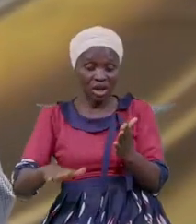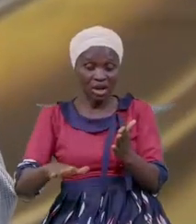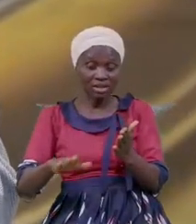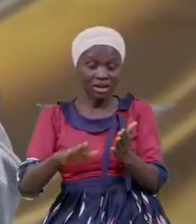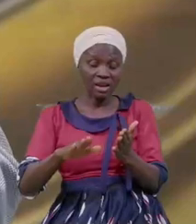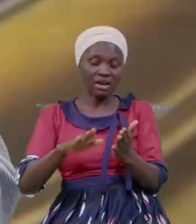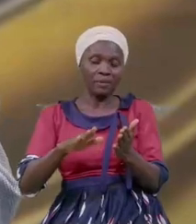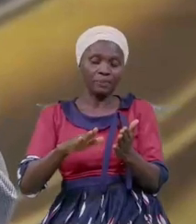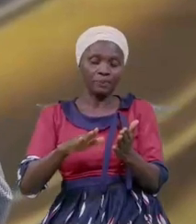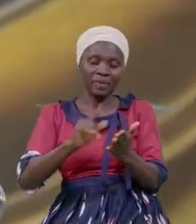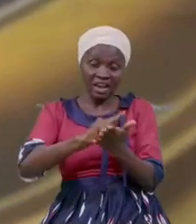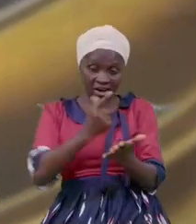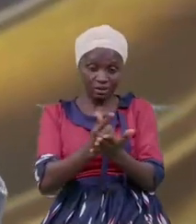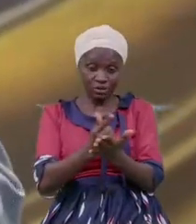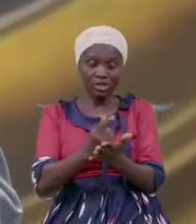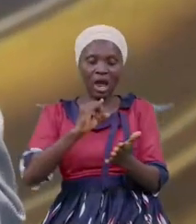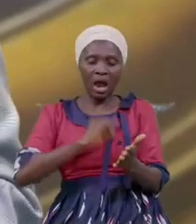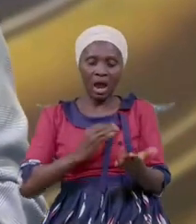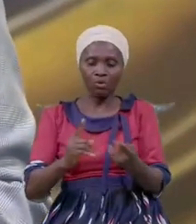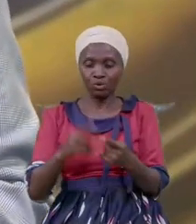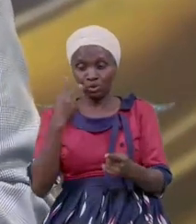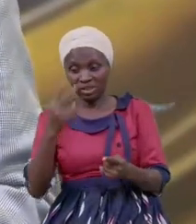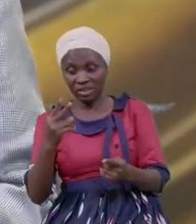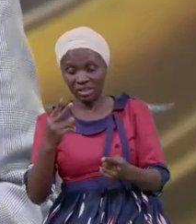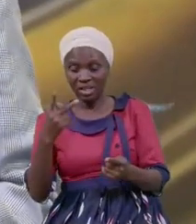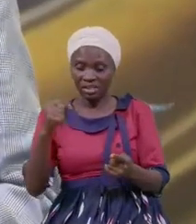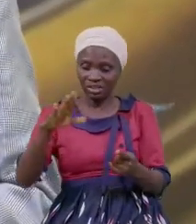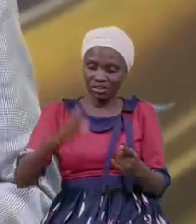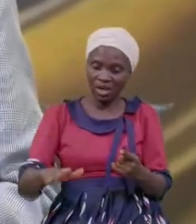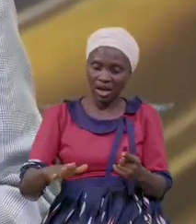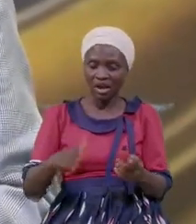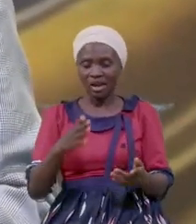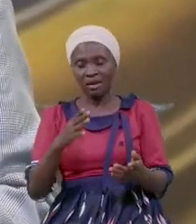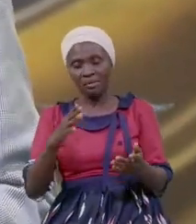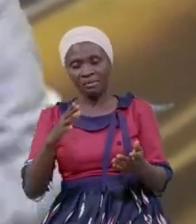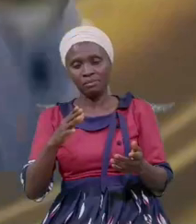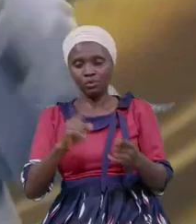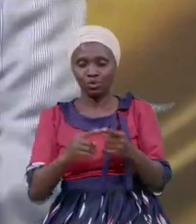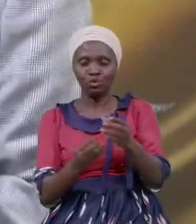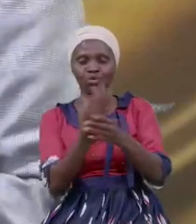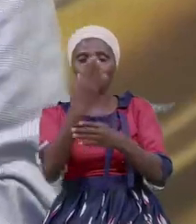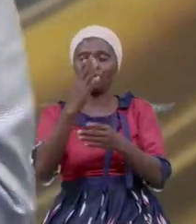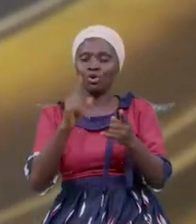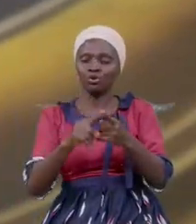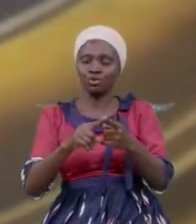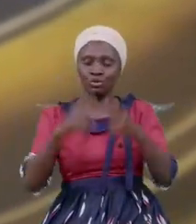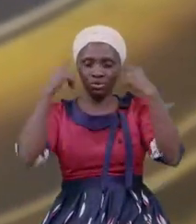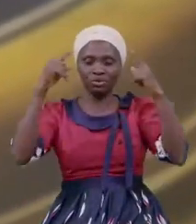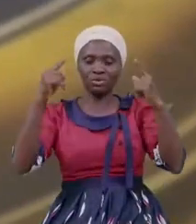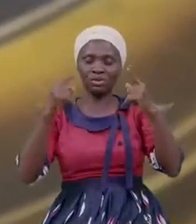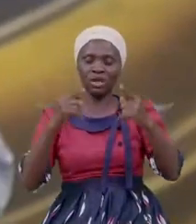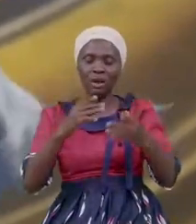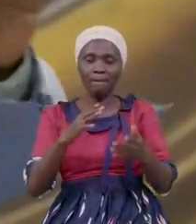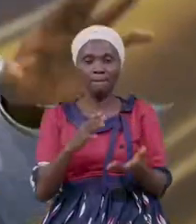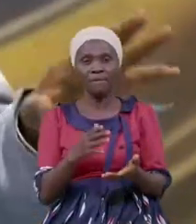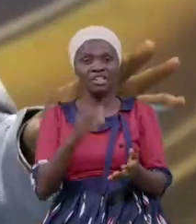tendre la limite pas maintenant pas maintenant jusqu'à ce que l'objectif soit maintenant